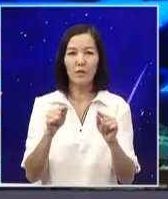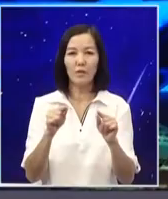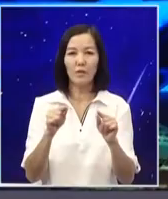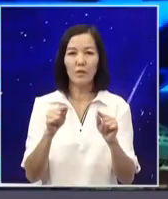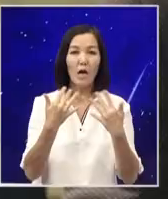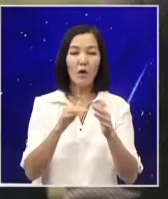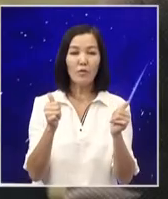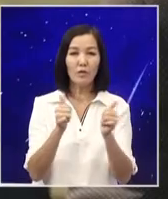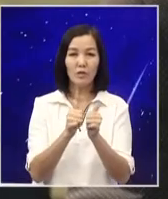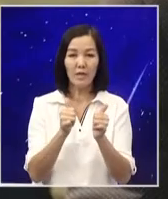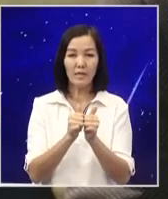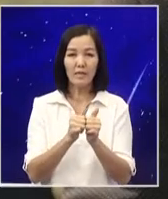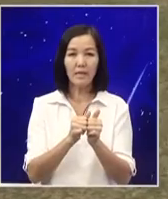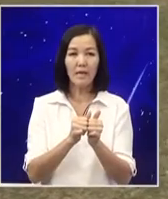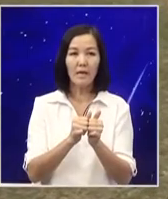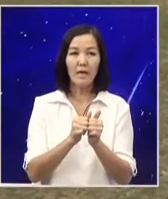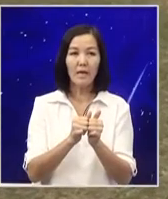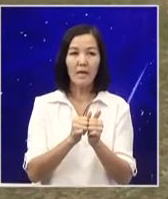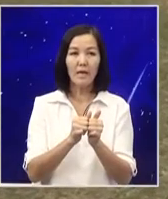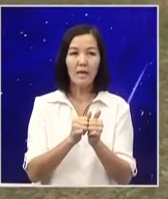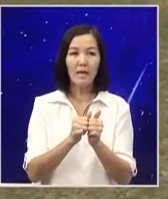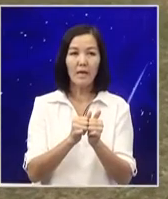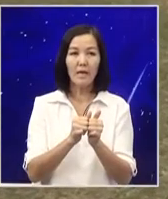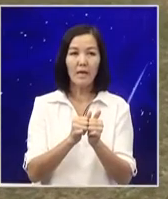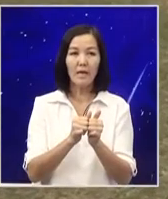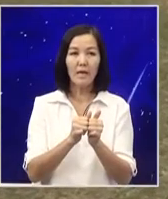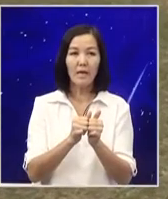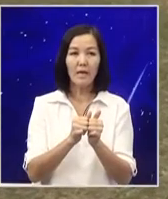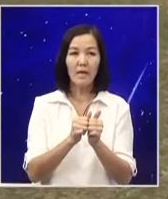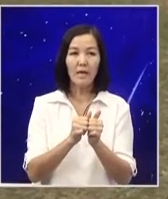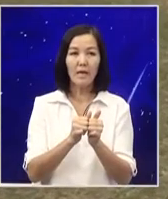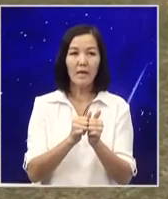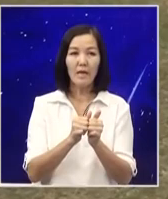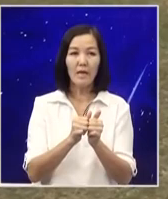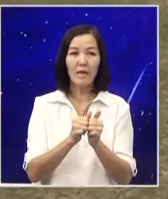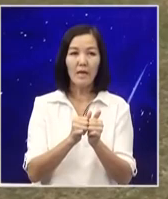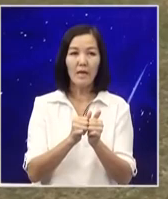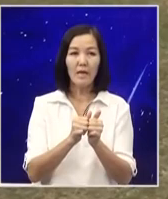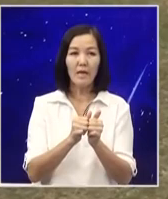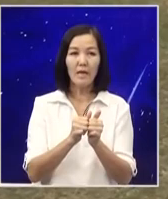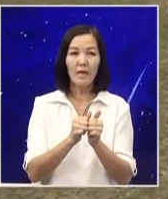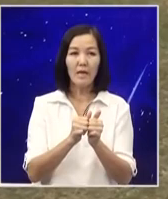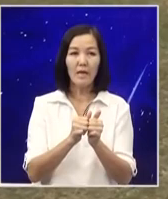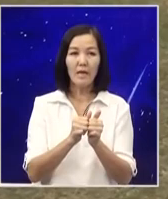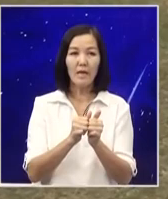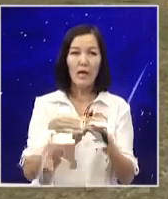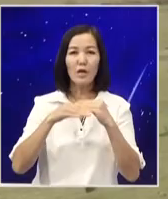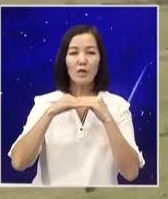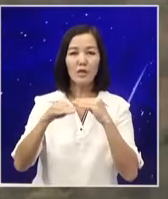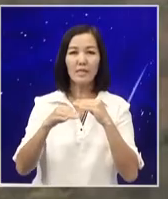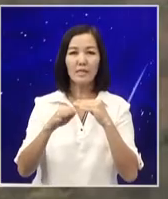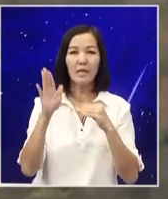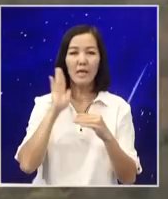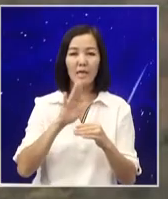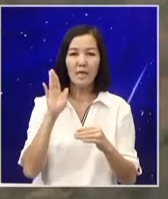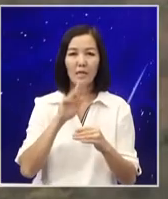ашпақ. Бүгіннің төрінде ақ сәлделі Алатаудың бөктерінде бас жағы ит жүгіртіп